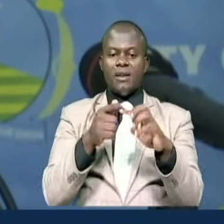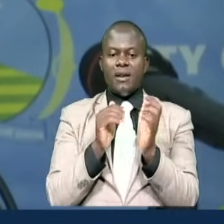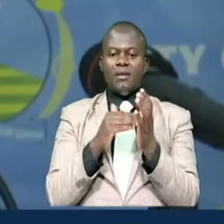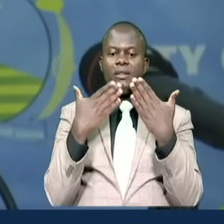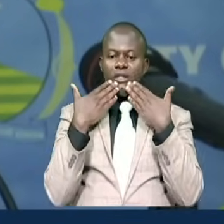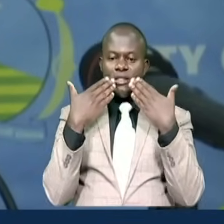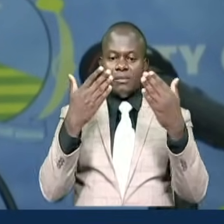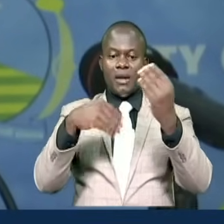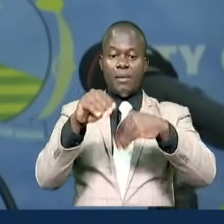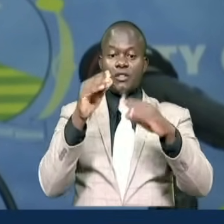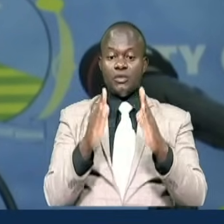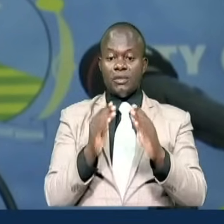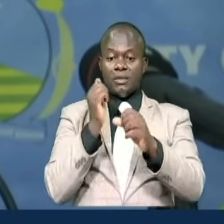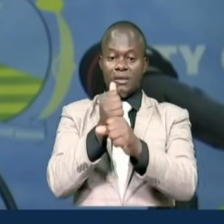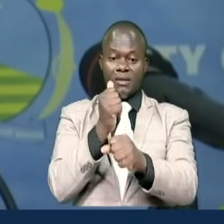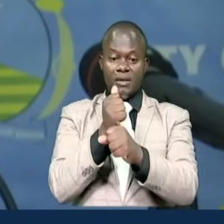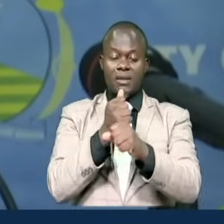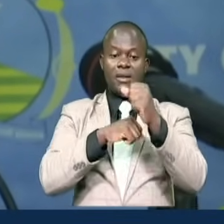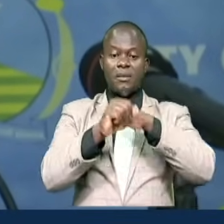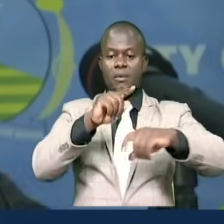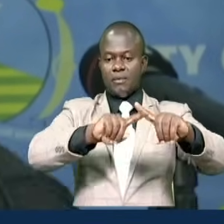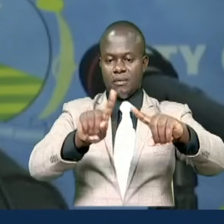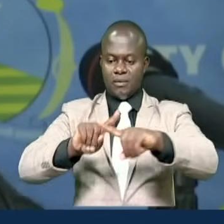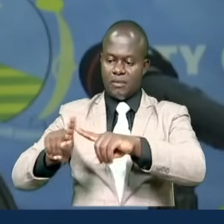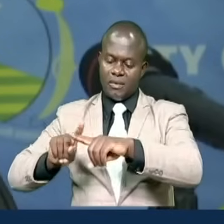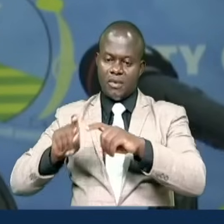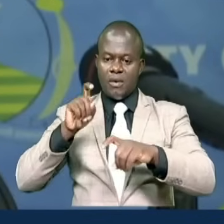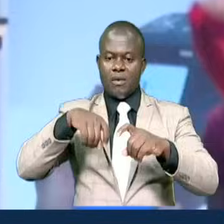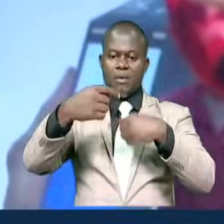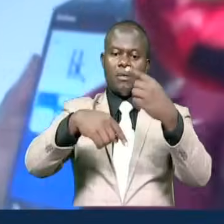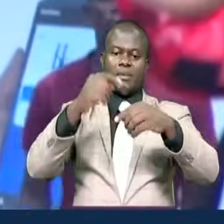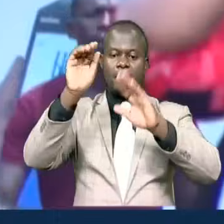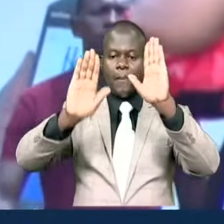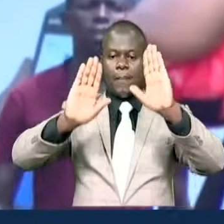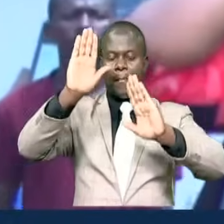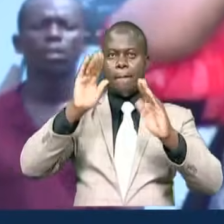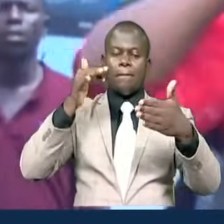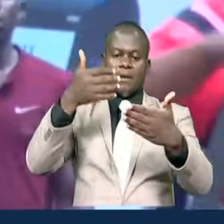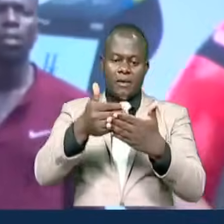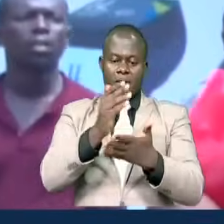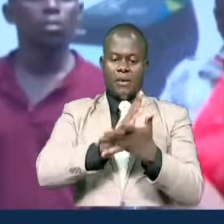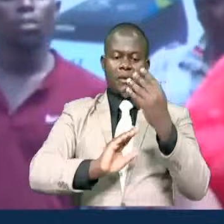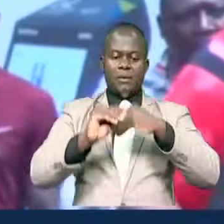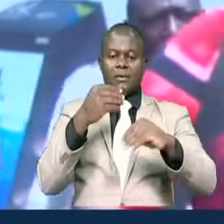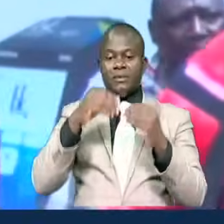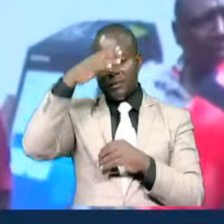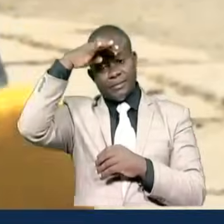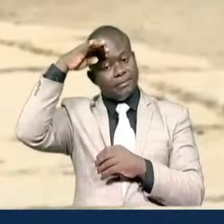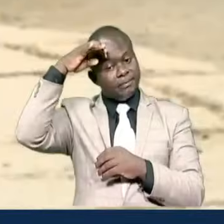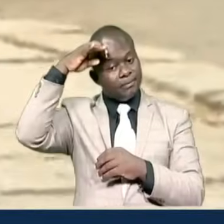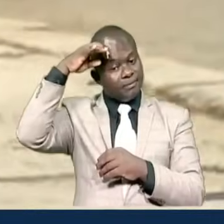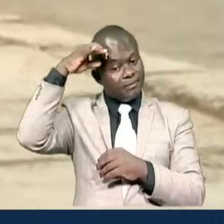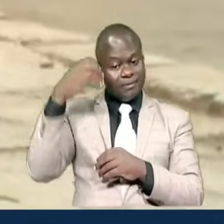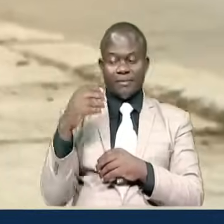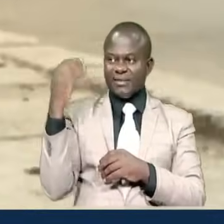dushimira abacuruzi n'abakora imirimo itandukanye ko bakomeza kubigiramo uruhare kugeza ubu bimwe mu bicuruzwa byaguraga umugabo bigasiba undi mu